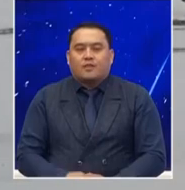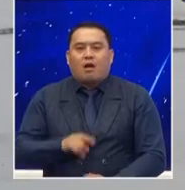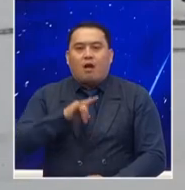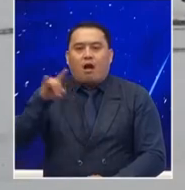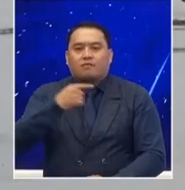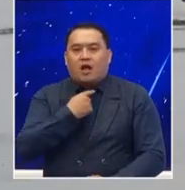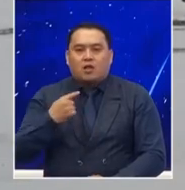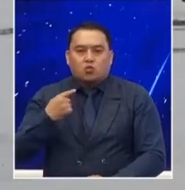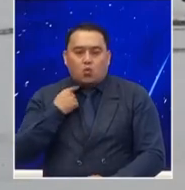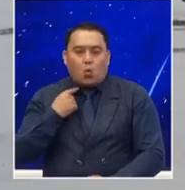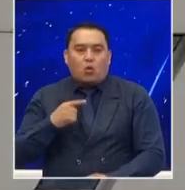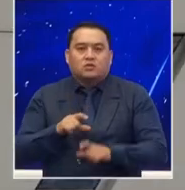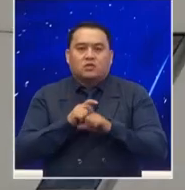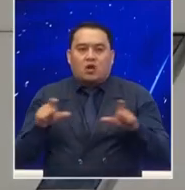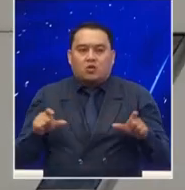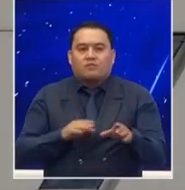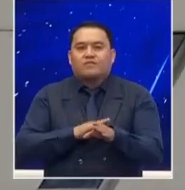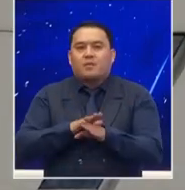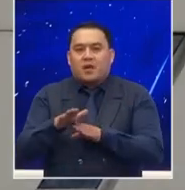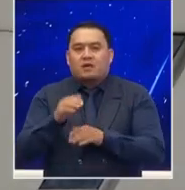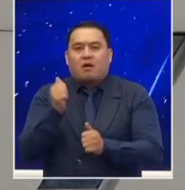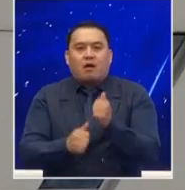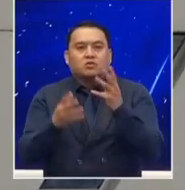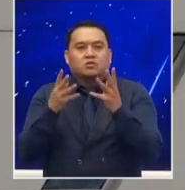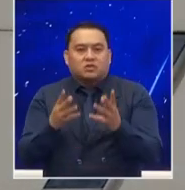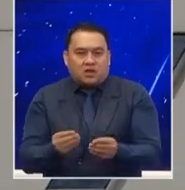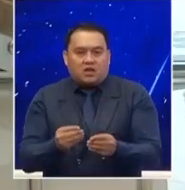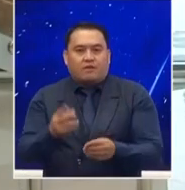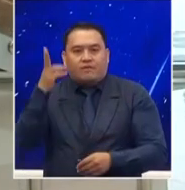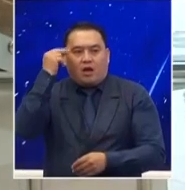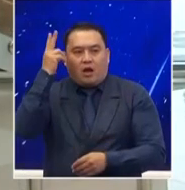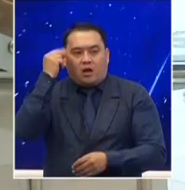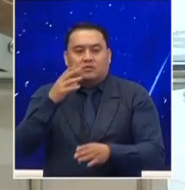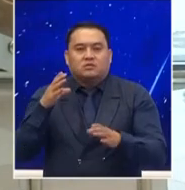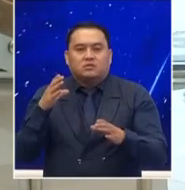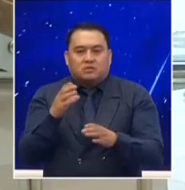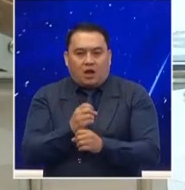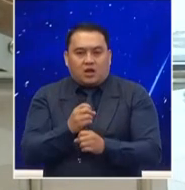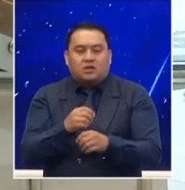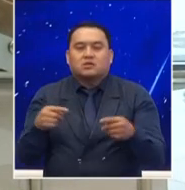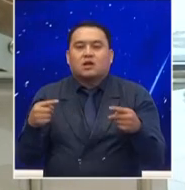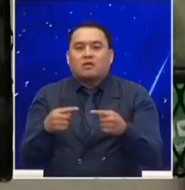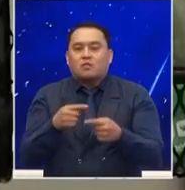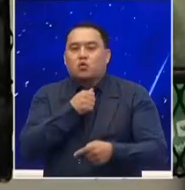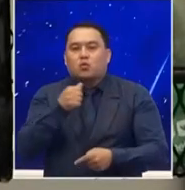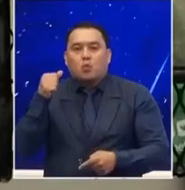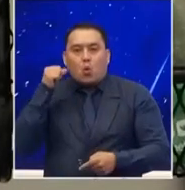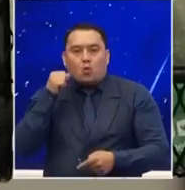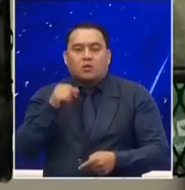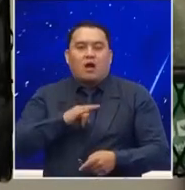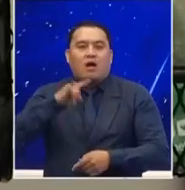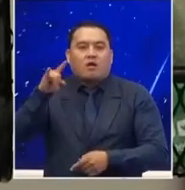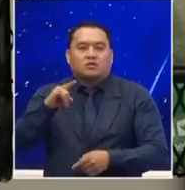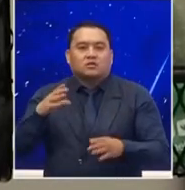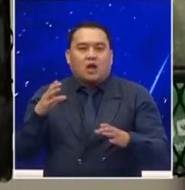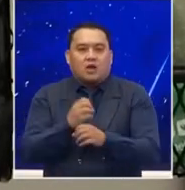Авиарейсы в Талдыкурганском аэропорту все еще осуществляются каждый день, однако их количество сильно сократилось. По сравнению с прошлым годом, цифра